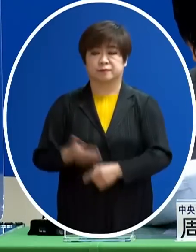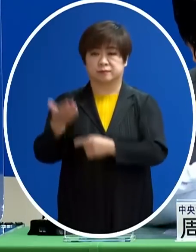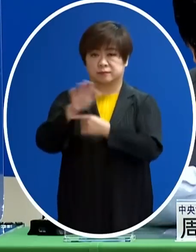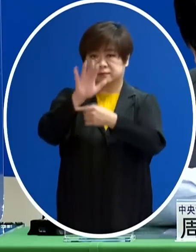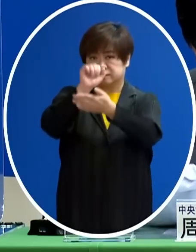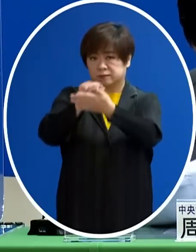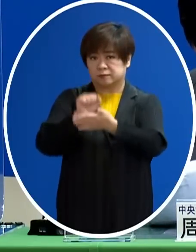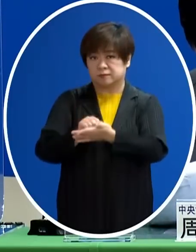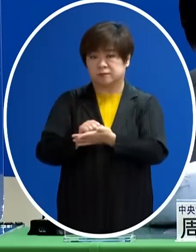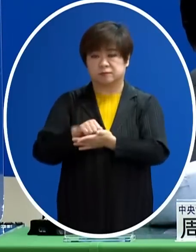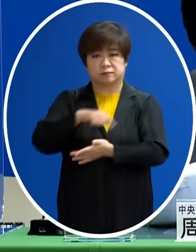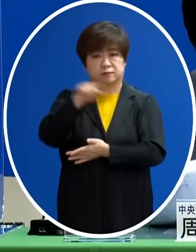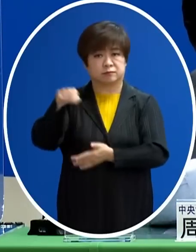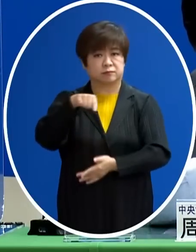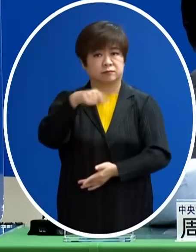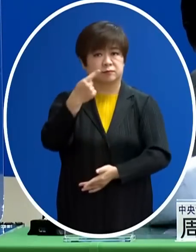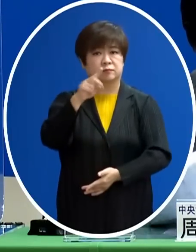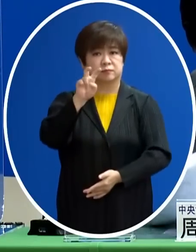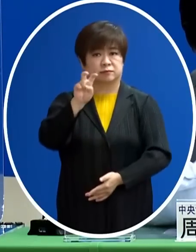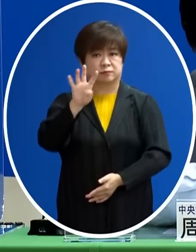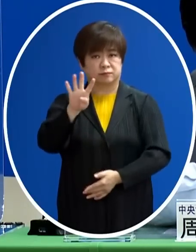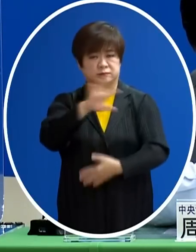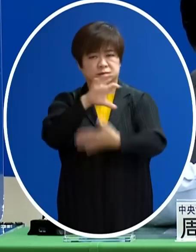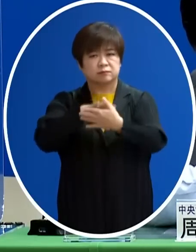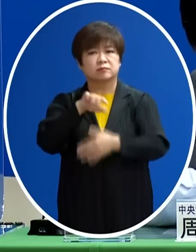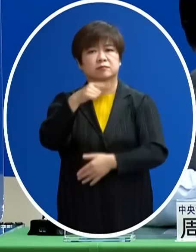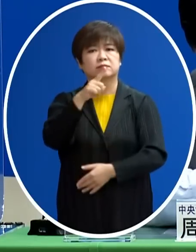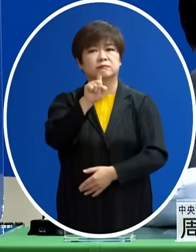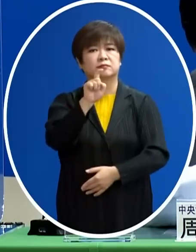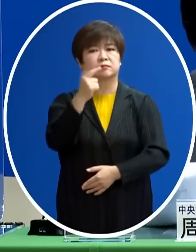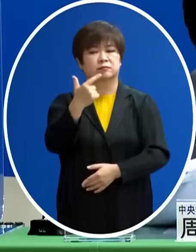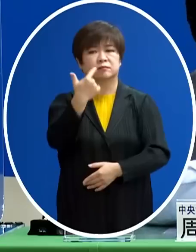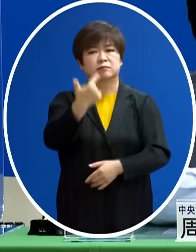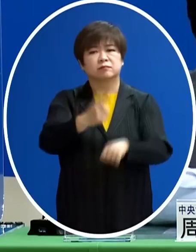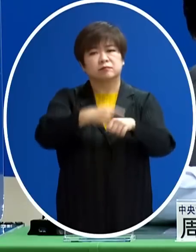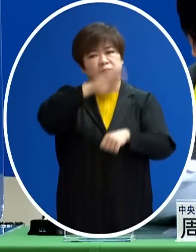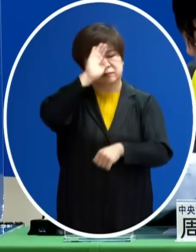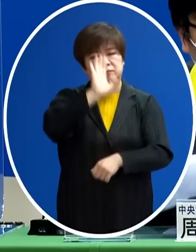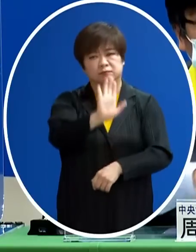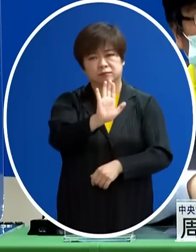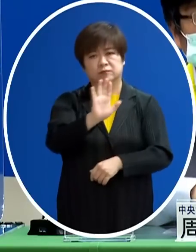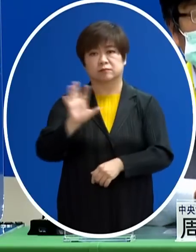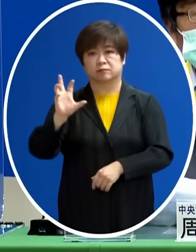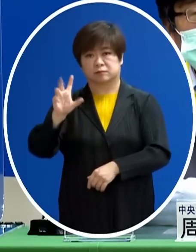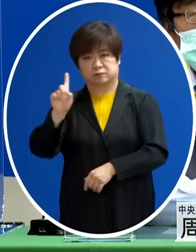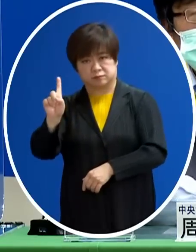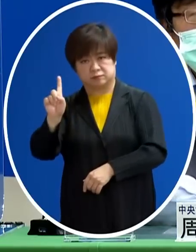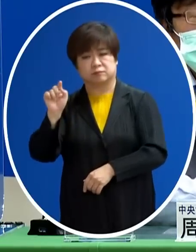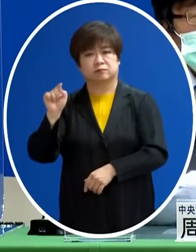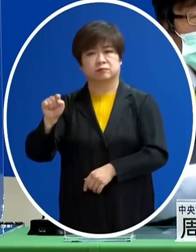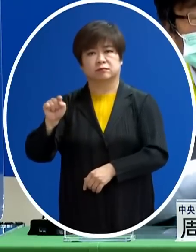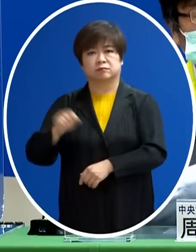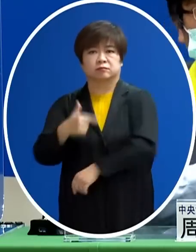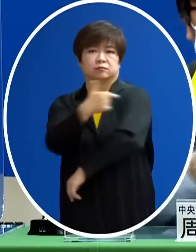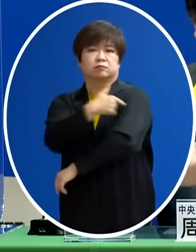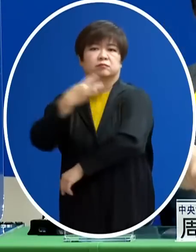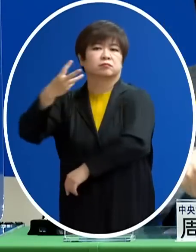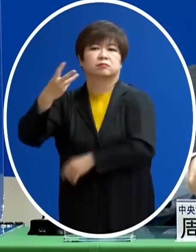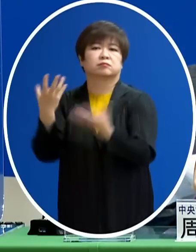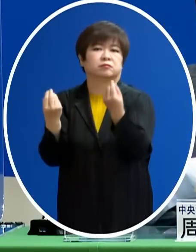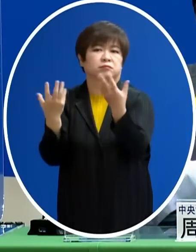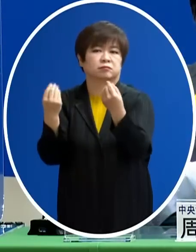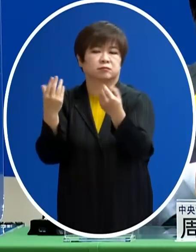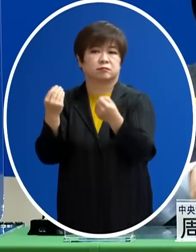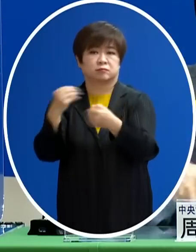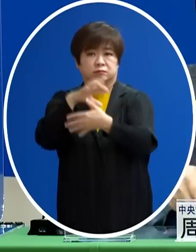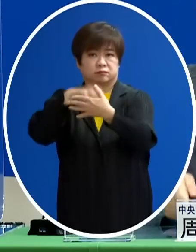死亡个案的部分哦，124位当中有116位有慢性病史哈，81人是没有打满3剂的疫苗，